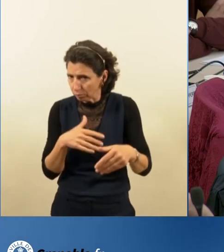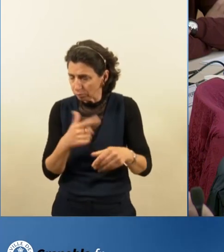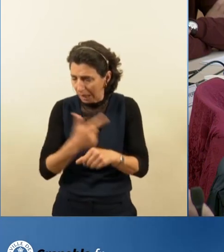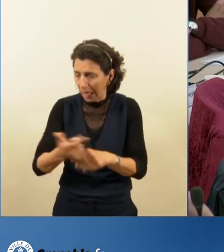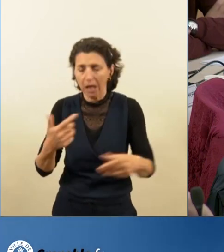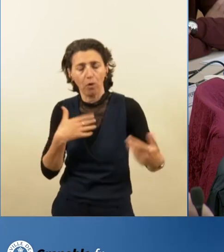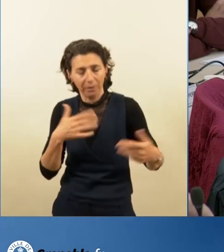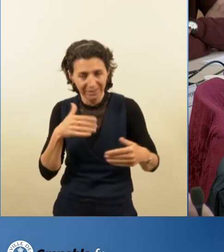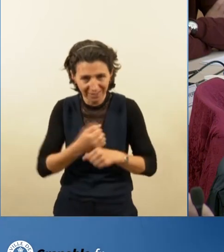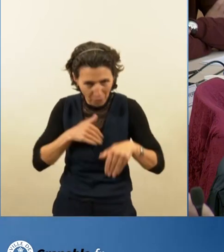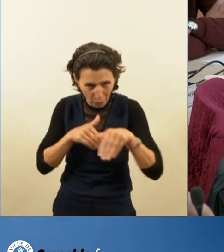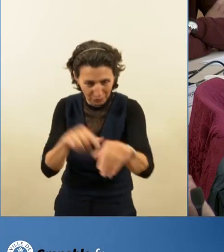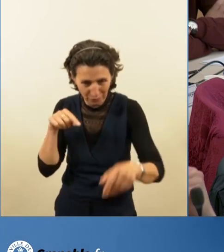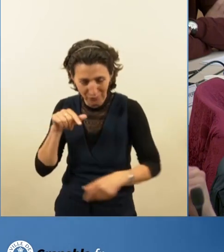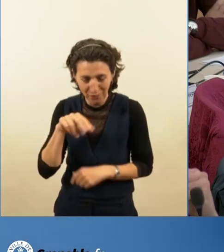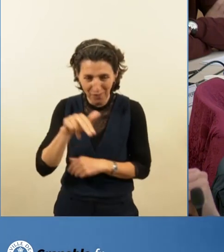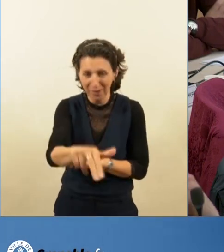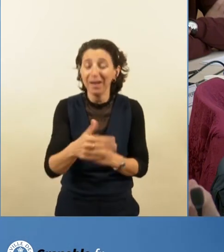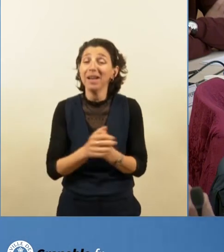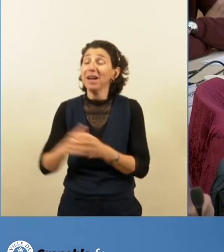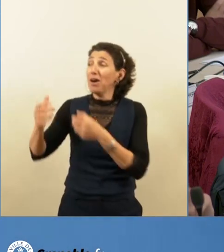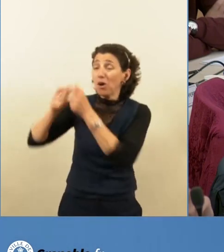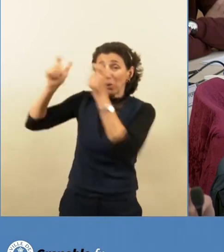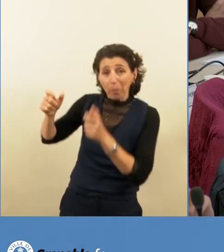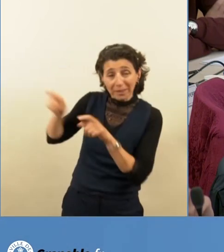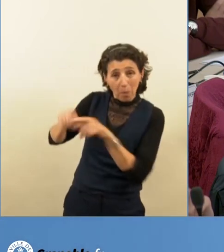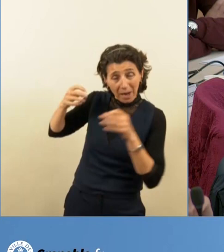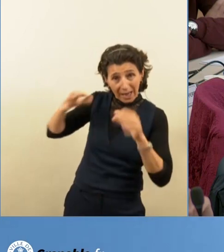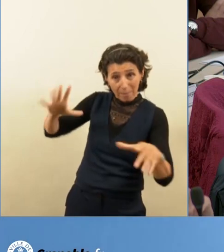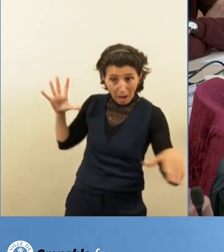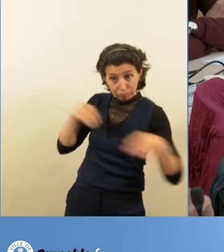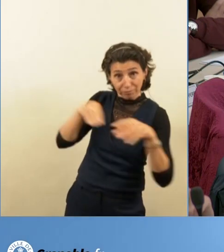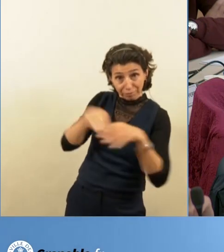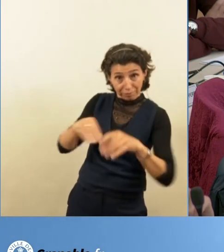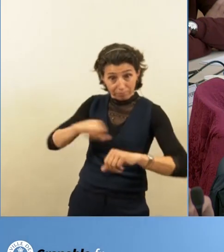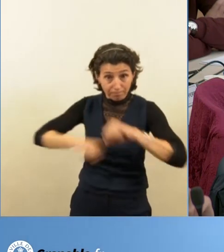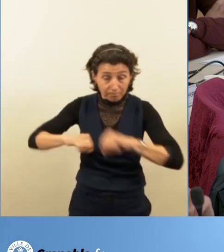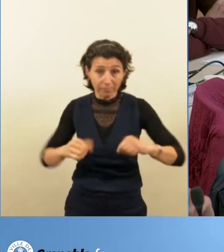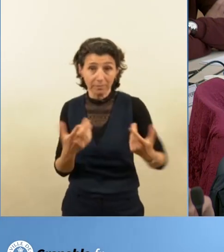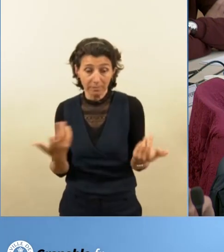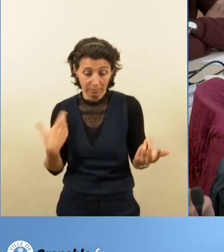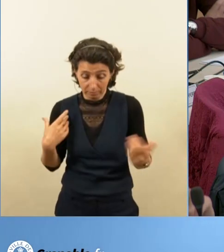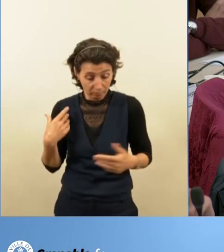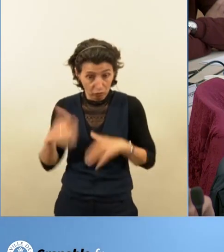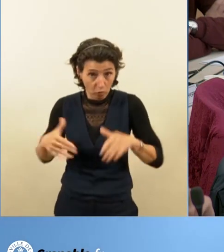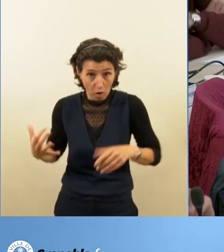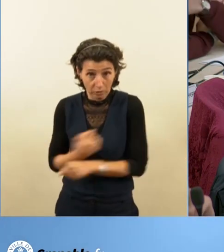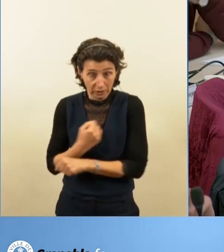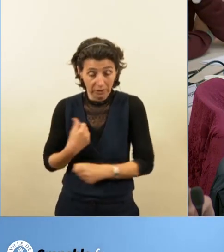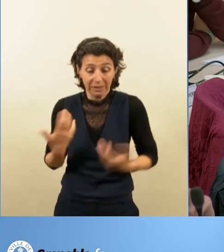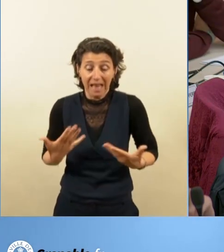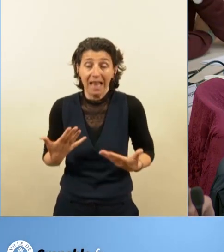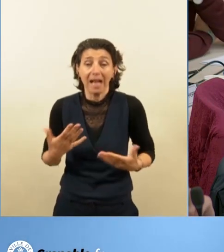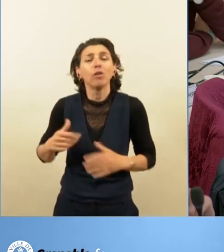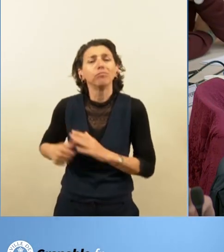pour le climat qui fonctionne bien à la suite de de cette année de grande capitale